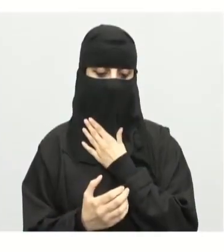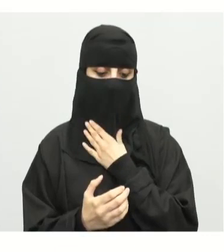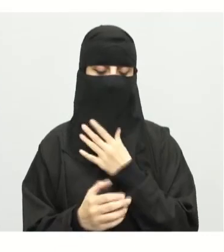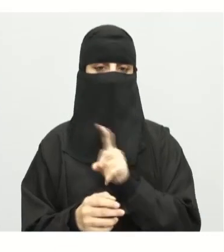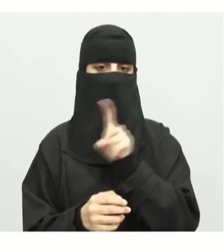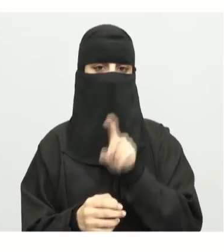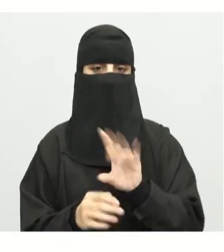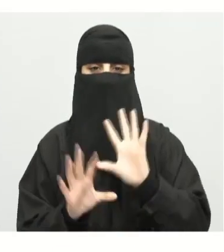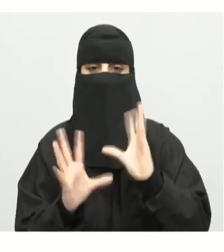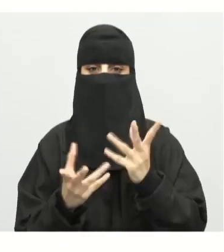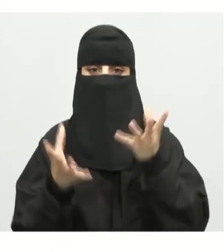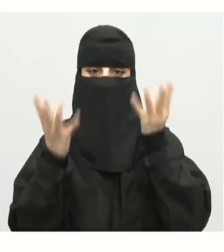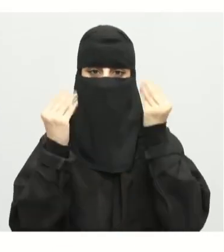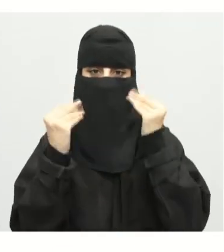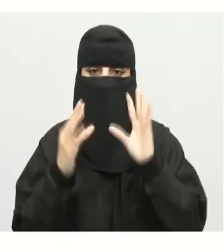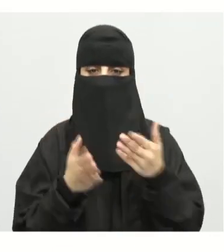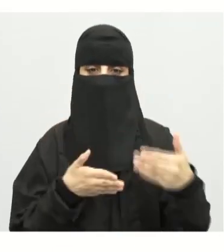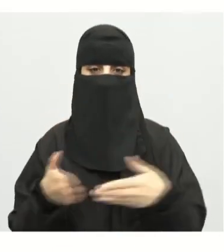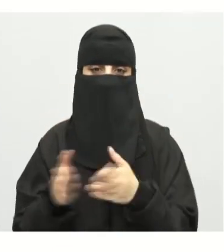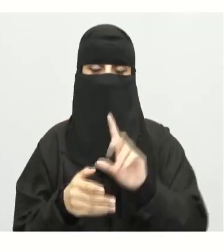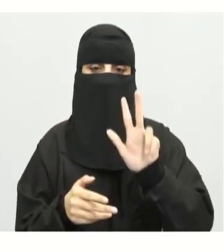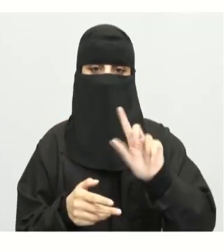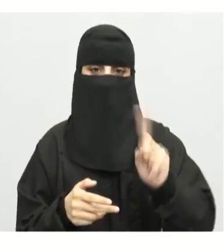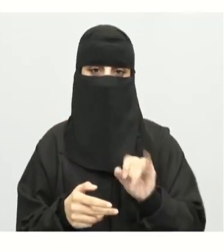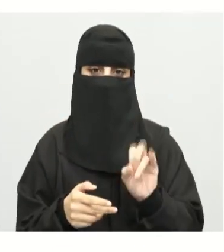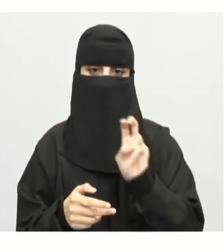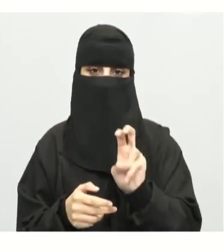ماذا تعرف وماذا تعرفين عن وادي الرمه